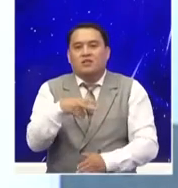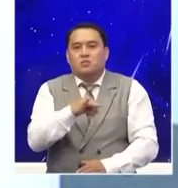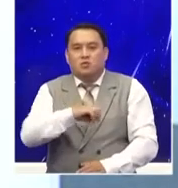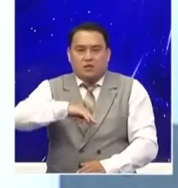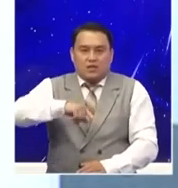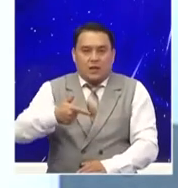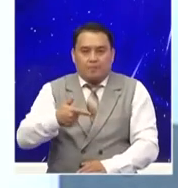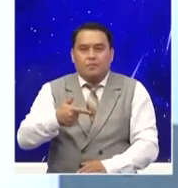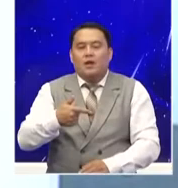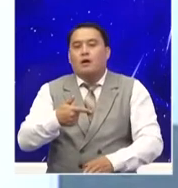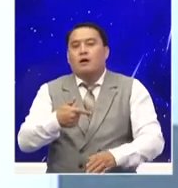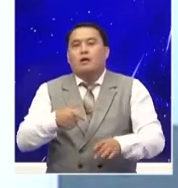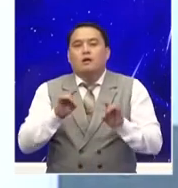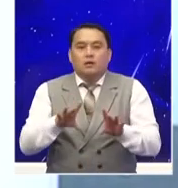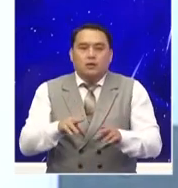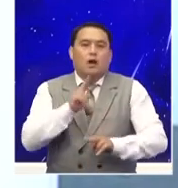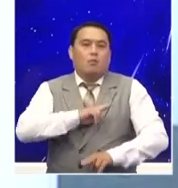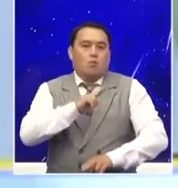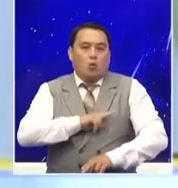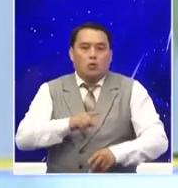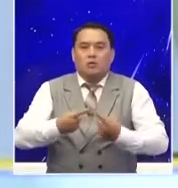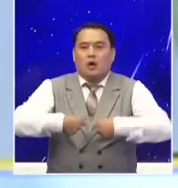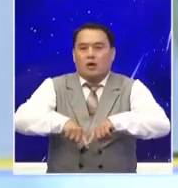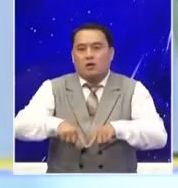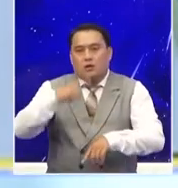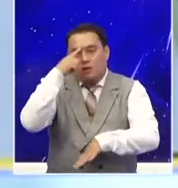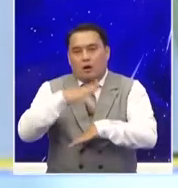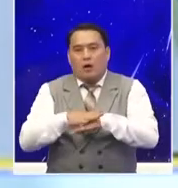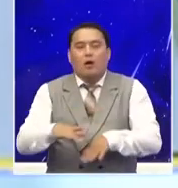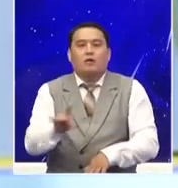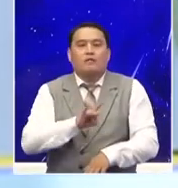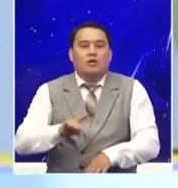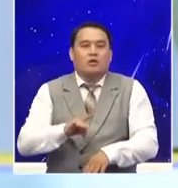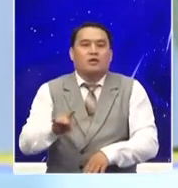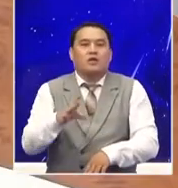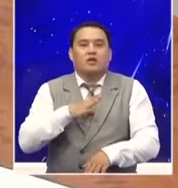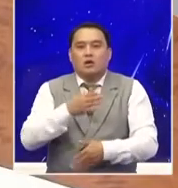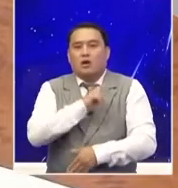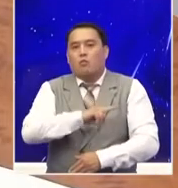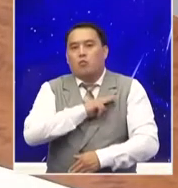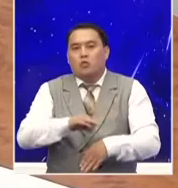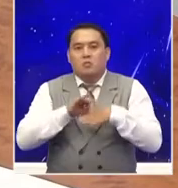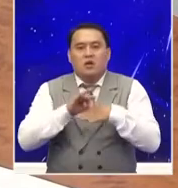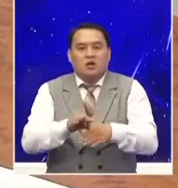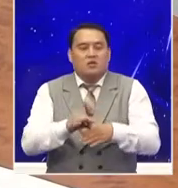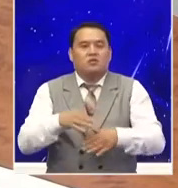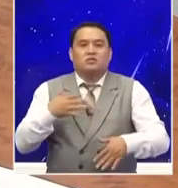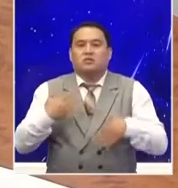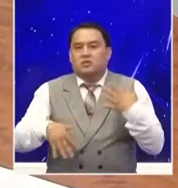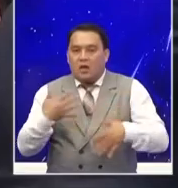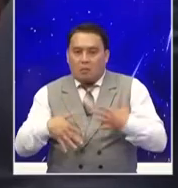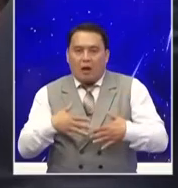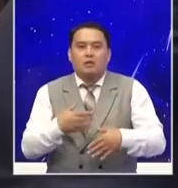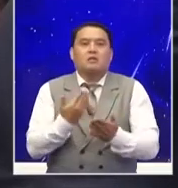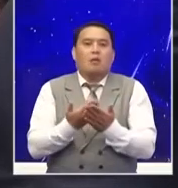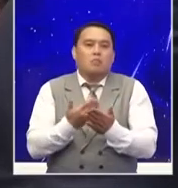миллионов тенге. Сказывается на этом и работа районных акиматов. ДЧС заявили, что в ряде регионов работа проводится ненадлежащим образом.